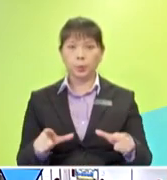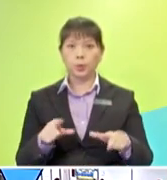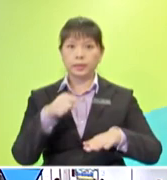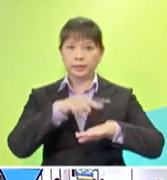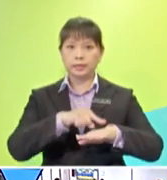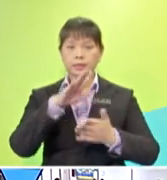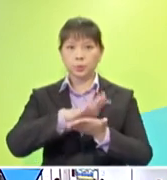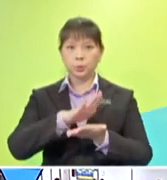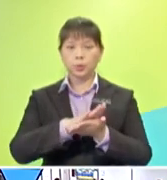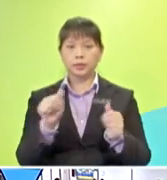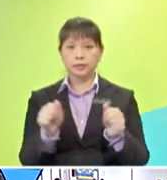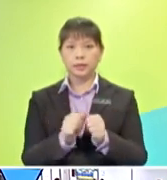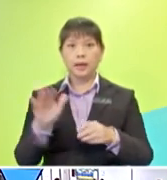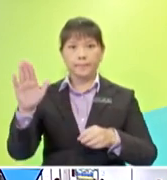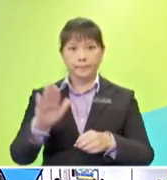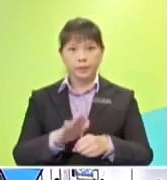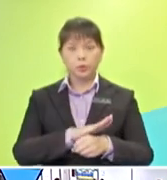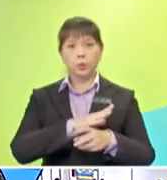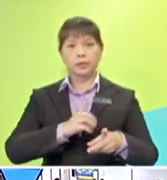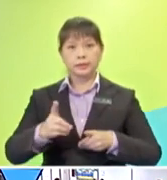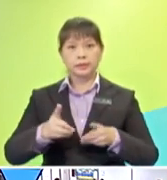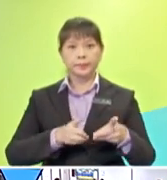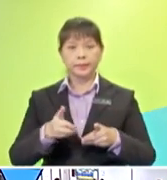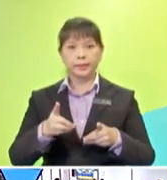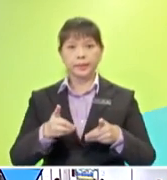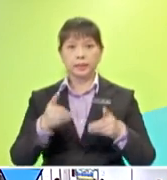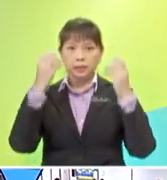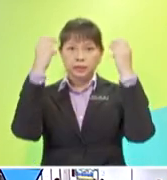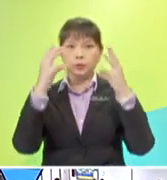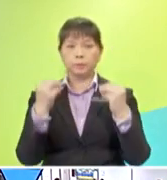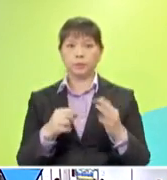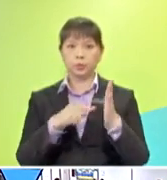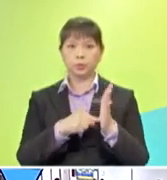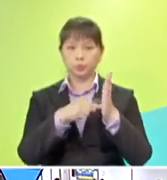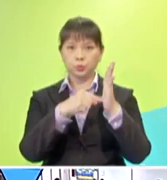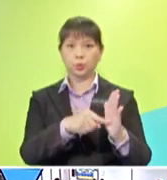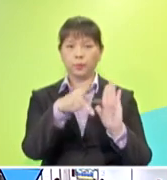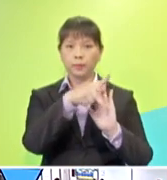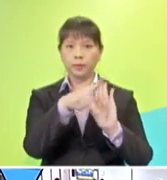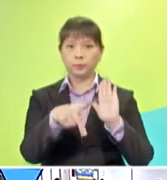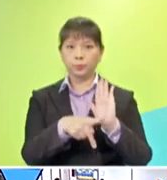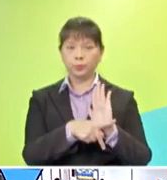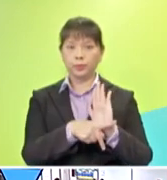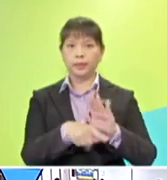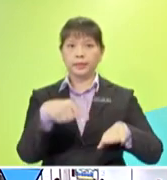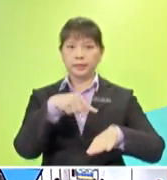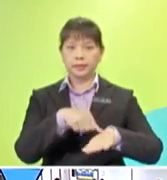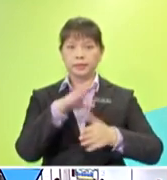berdisiplin Oke jadi guna Tunjukkan ke sini Kita Tidak tahu peraturan-peraturan Kak sekolah kita